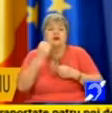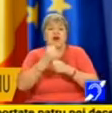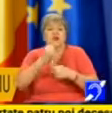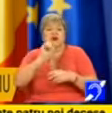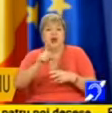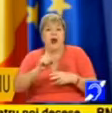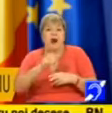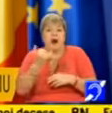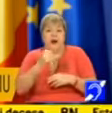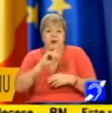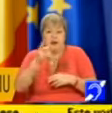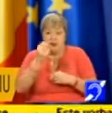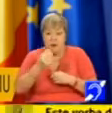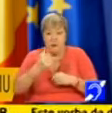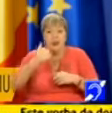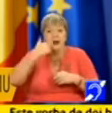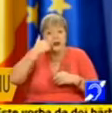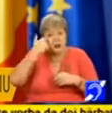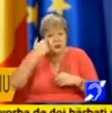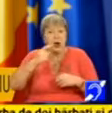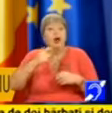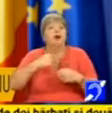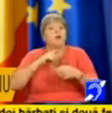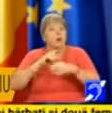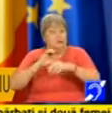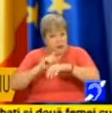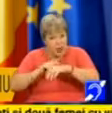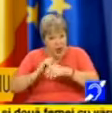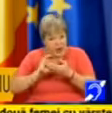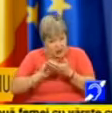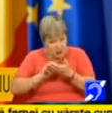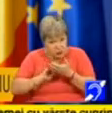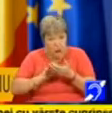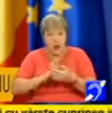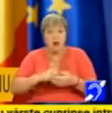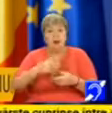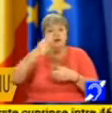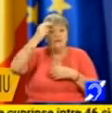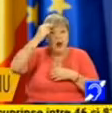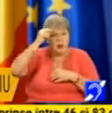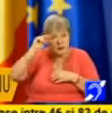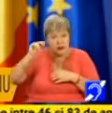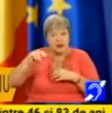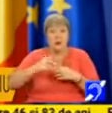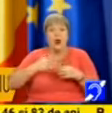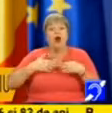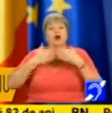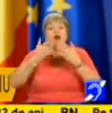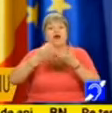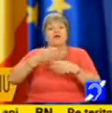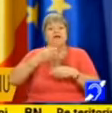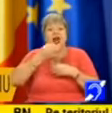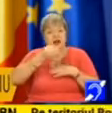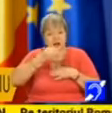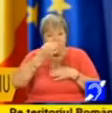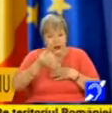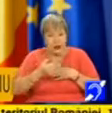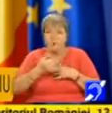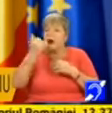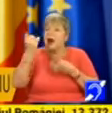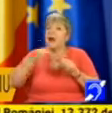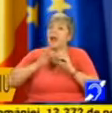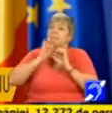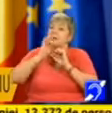Atunci când va fi nevoie, vom veni și vă vom explica ce măsuri trebuie